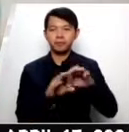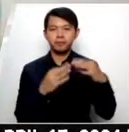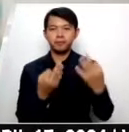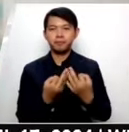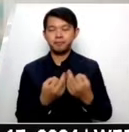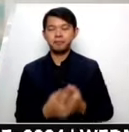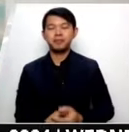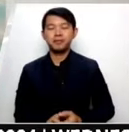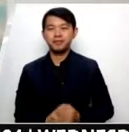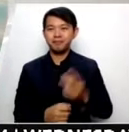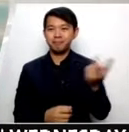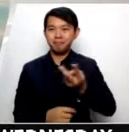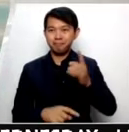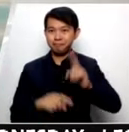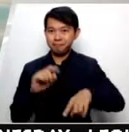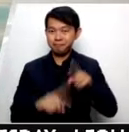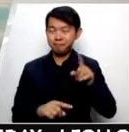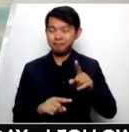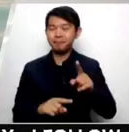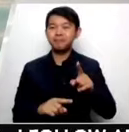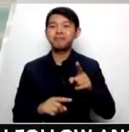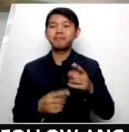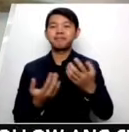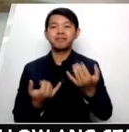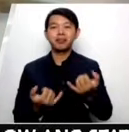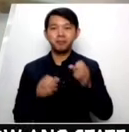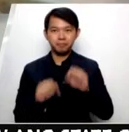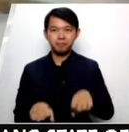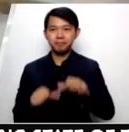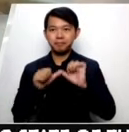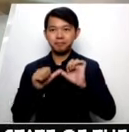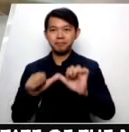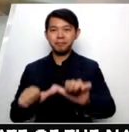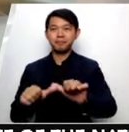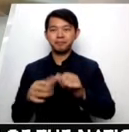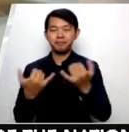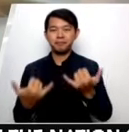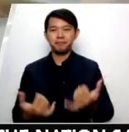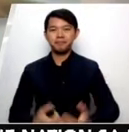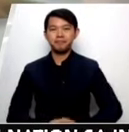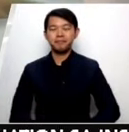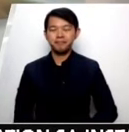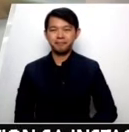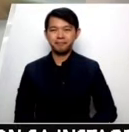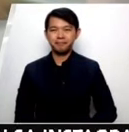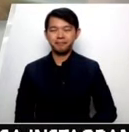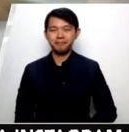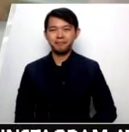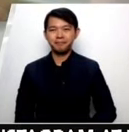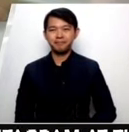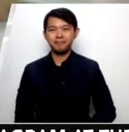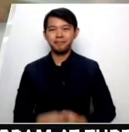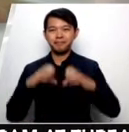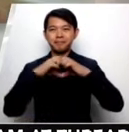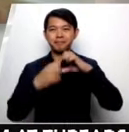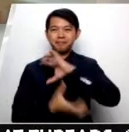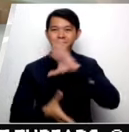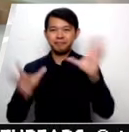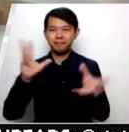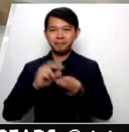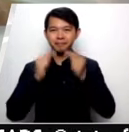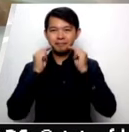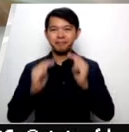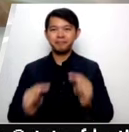pagkakakilanlan maaari ng Dugtungan Ian Cruz nagbabalita para sa GMA integrated